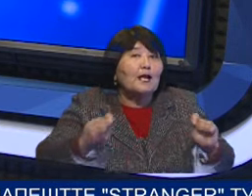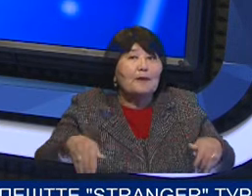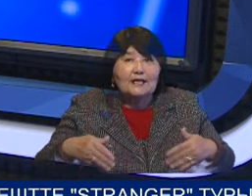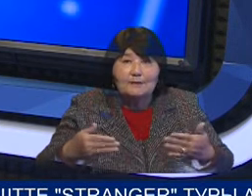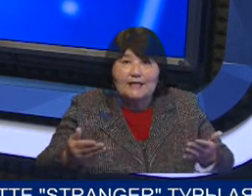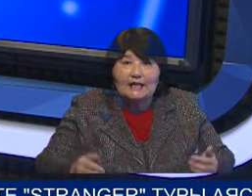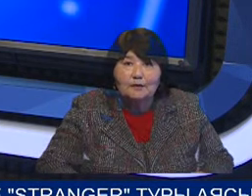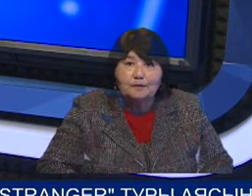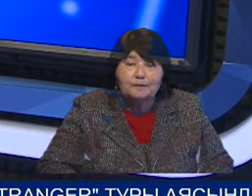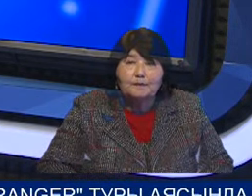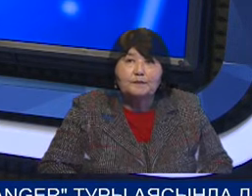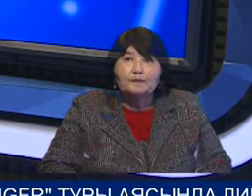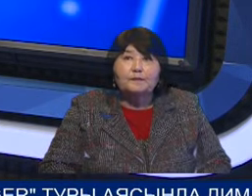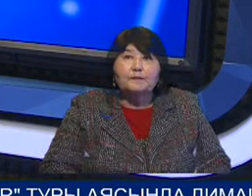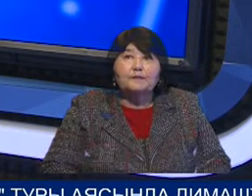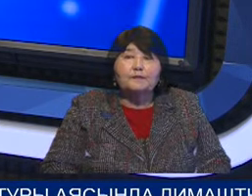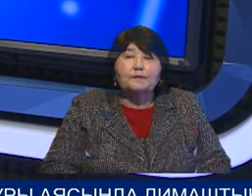табыстады.